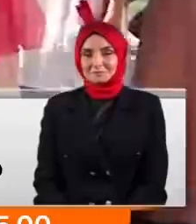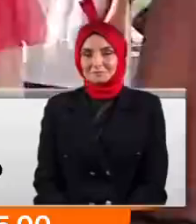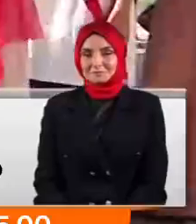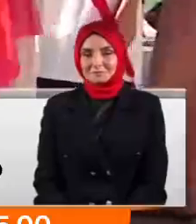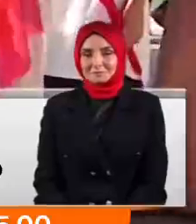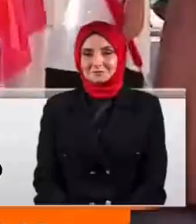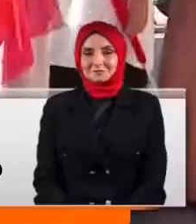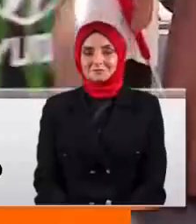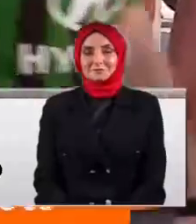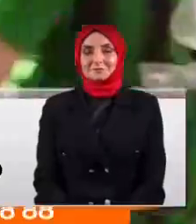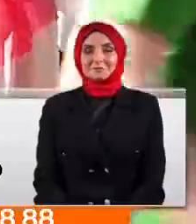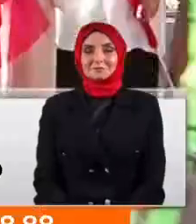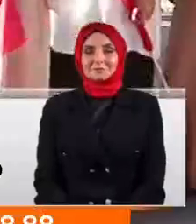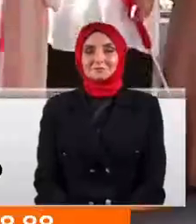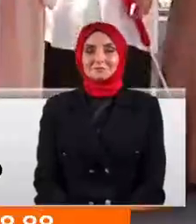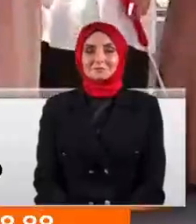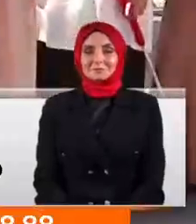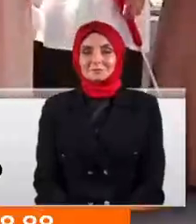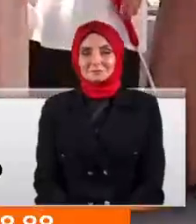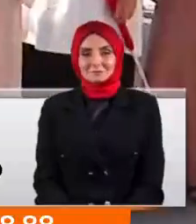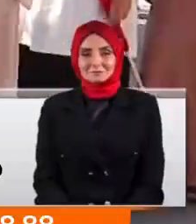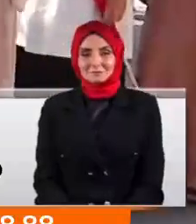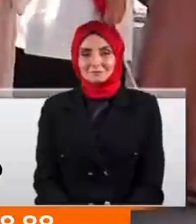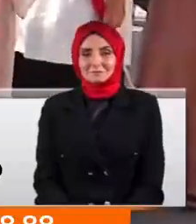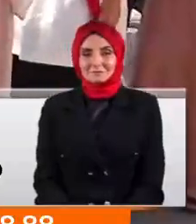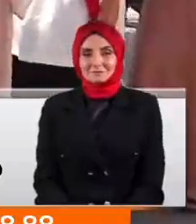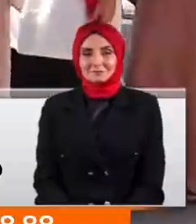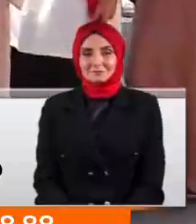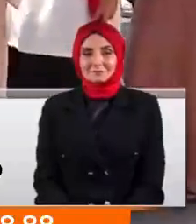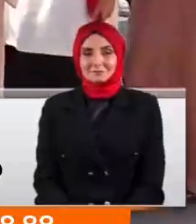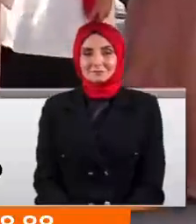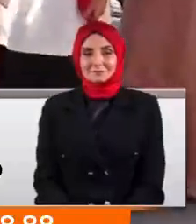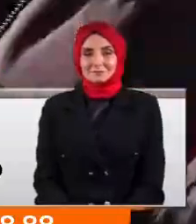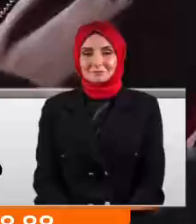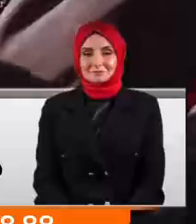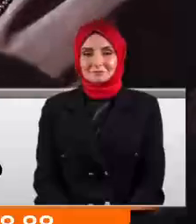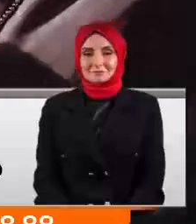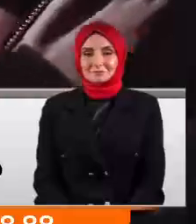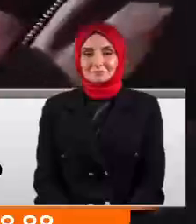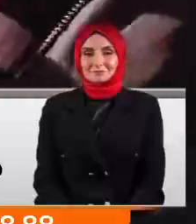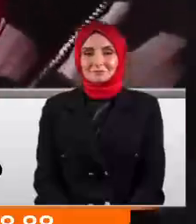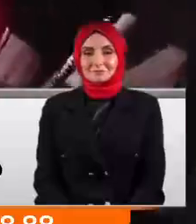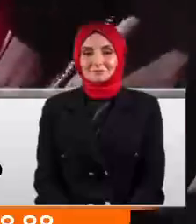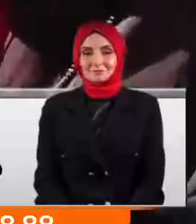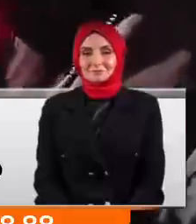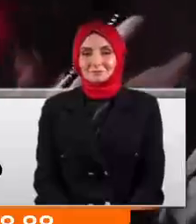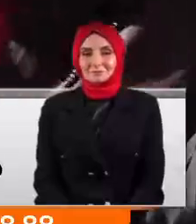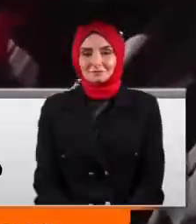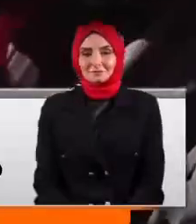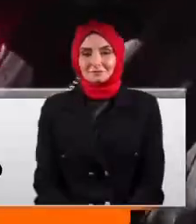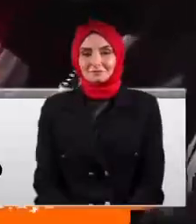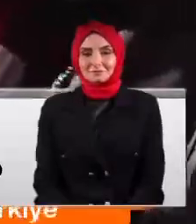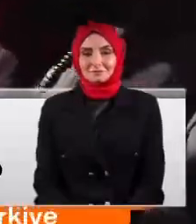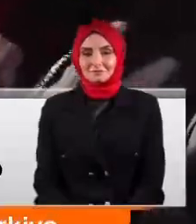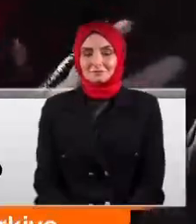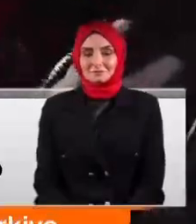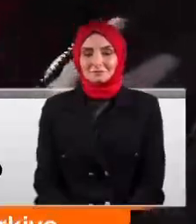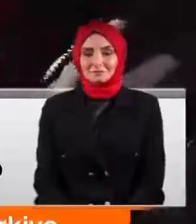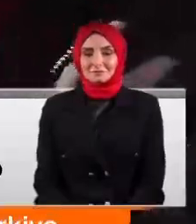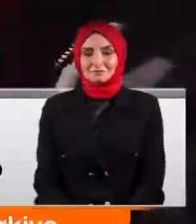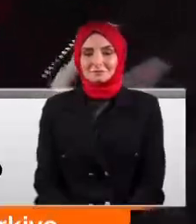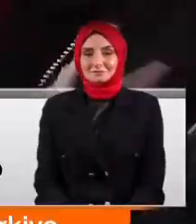geldim. Sevinçliyiz, gururluyuz. İnşallah daha nice yüzyıllar görür bu memleket. Atalarımızdan kalmış anılar,